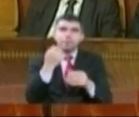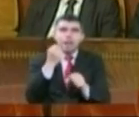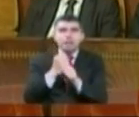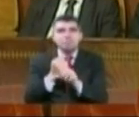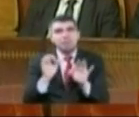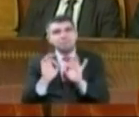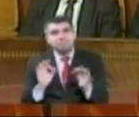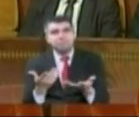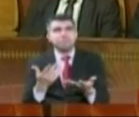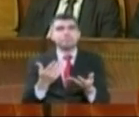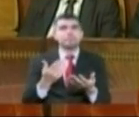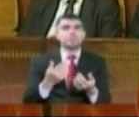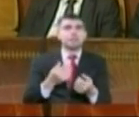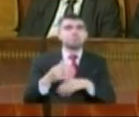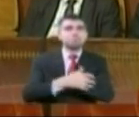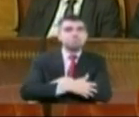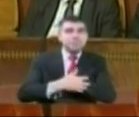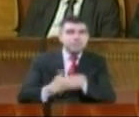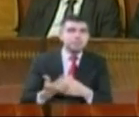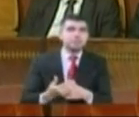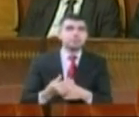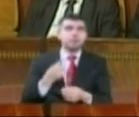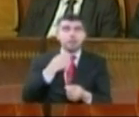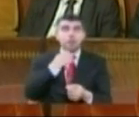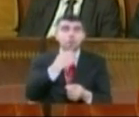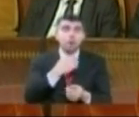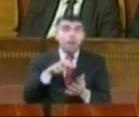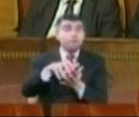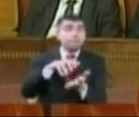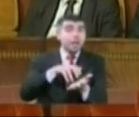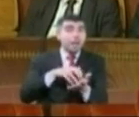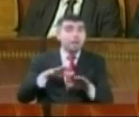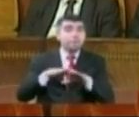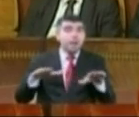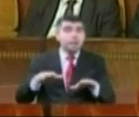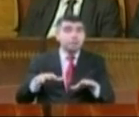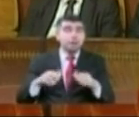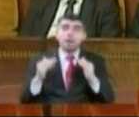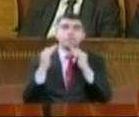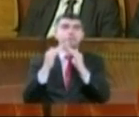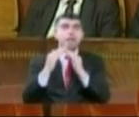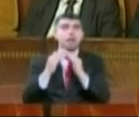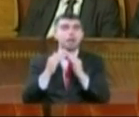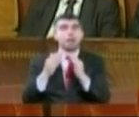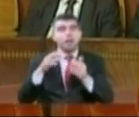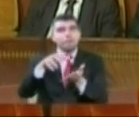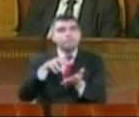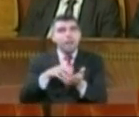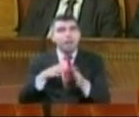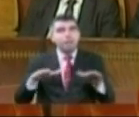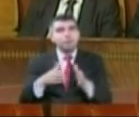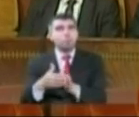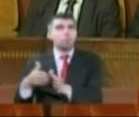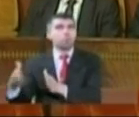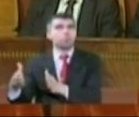خاصة لا أتحدث عن الأراضي وإنما عن الأماكن سكنية تراعى فيها عدد